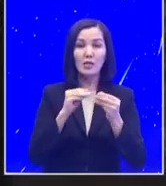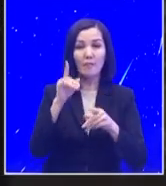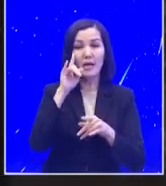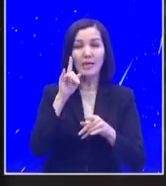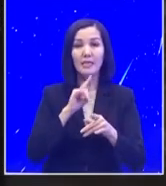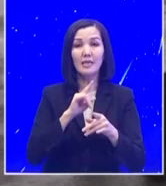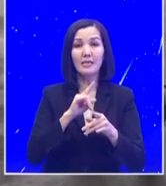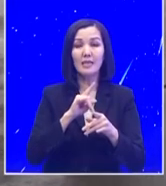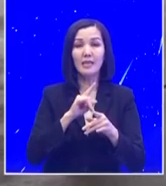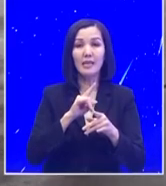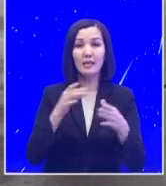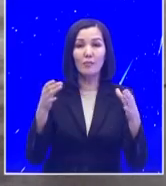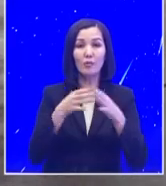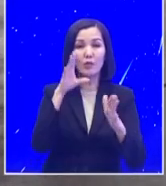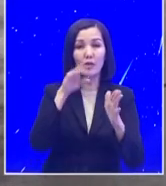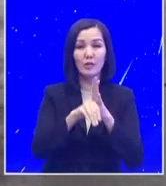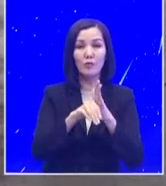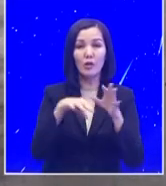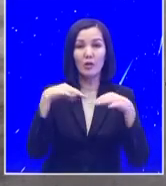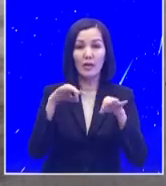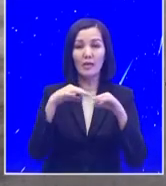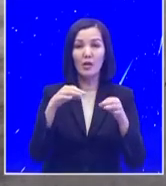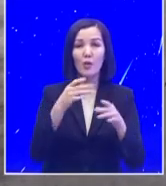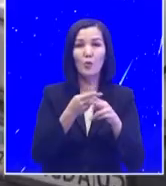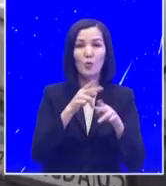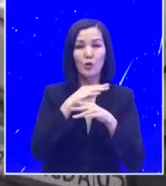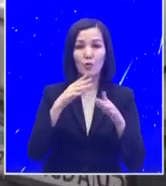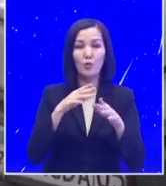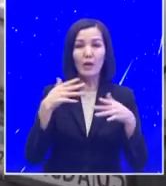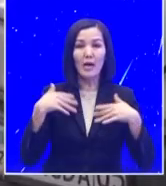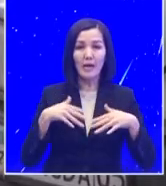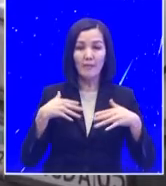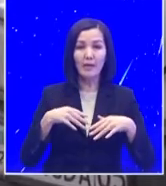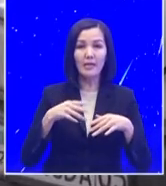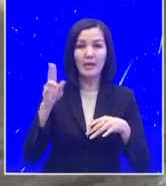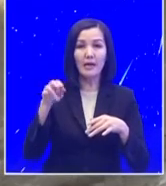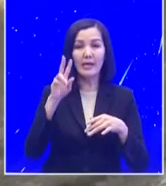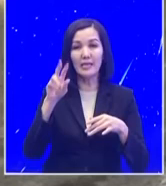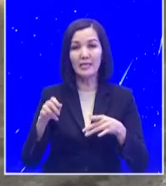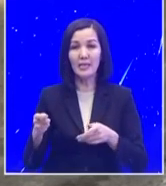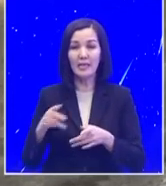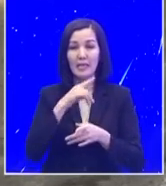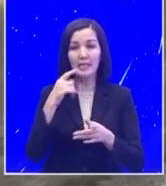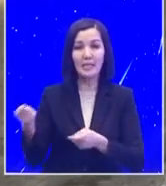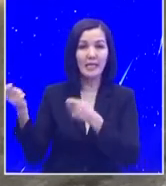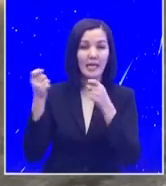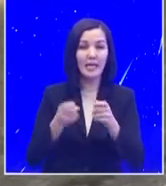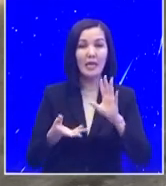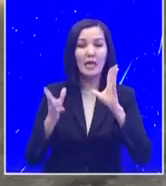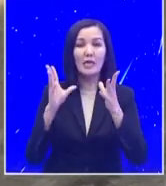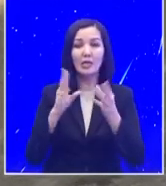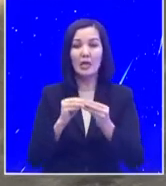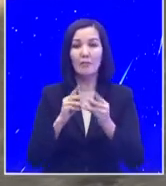аумағында бұл категорияға жататын автокөліктер аз емес. Армения, Қырғызстан мен Ресейден әкелінген жалпы көлік